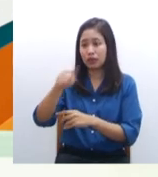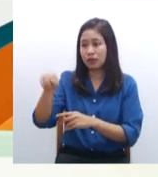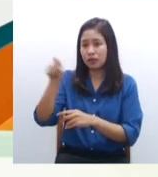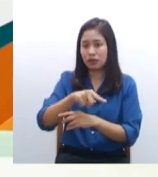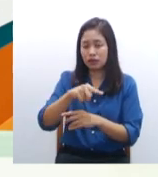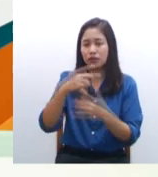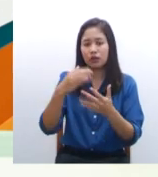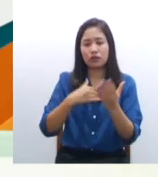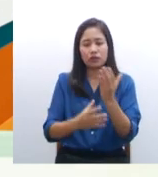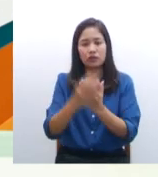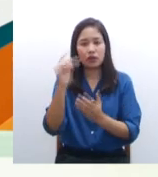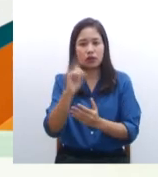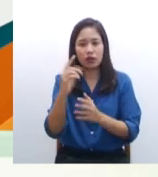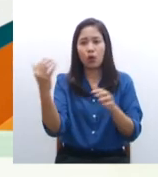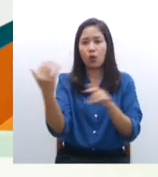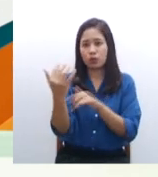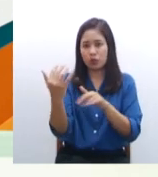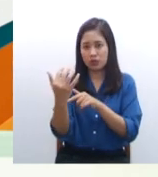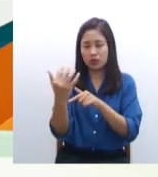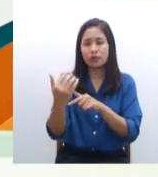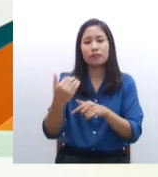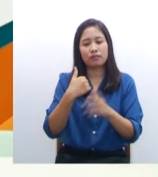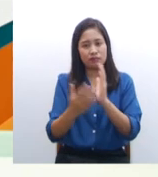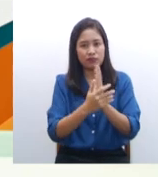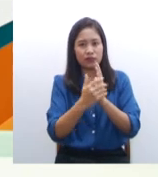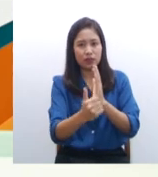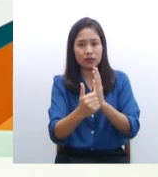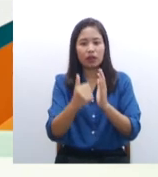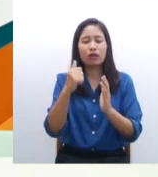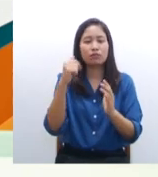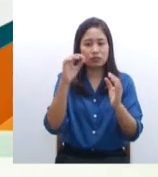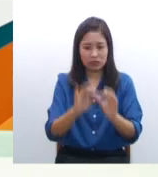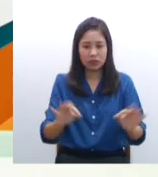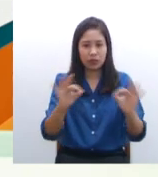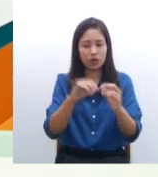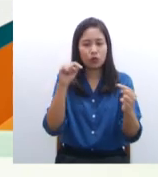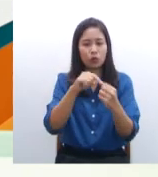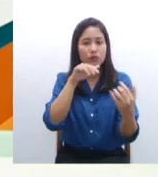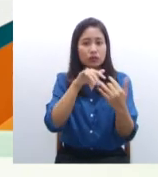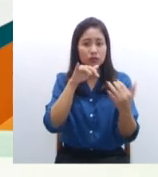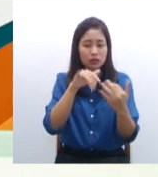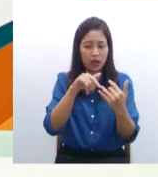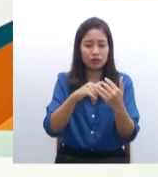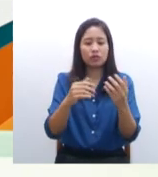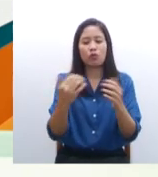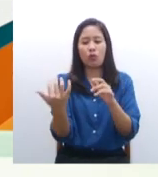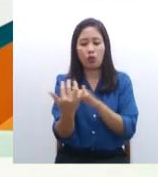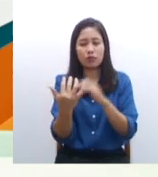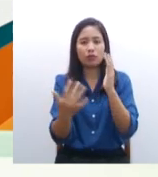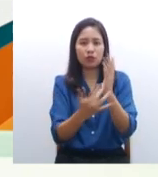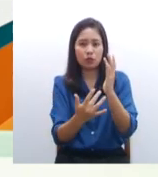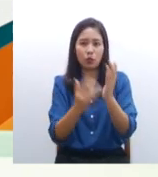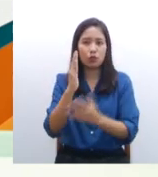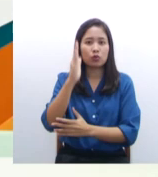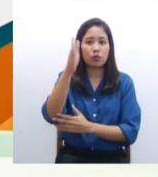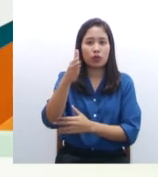ภาษาคอมพิวเตอร์ทั้งโค้ดดิ้งซึ่งเป็นทักษะภาษาใหม่ที่จะใช้สื่อสารกับคอมพิวเตอร์และเทคโนโลยีในอนาคตสำนัก